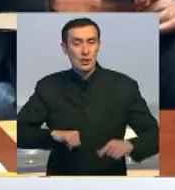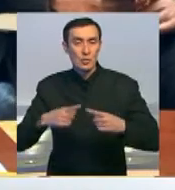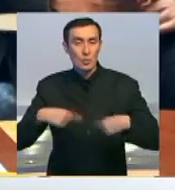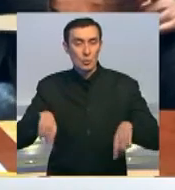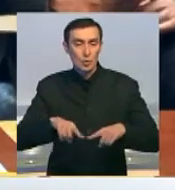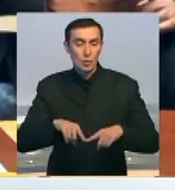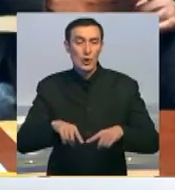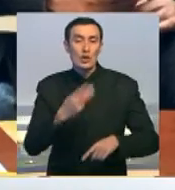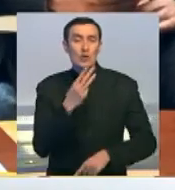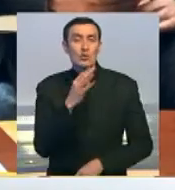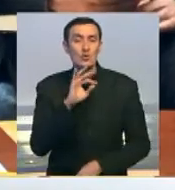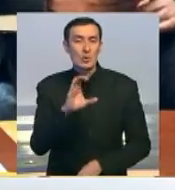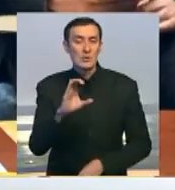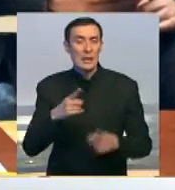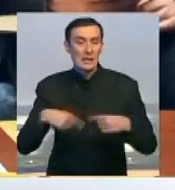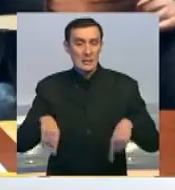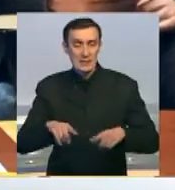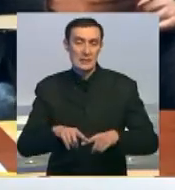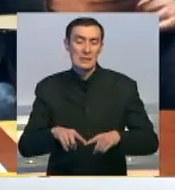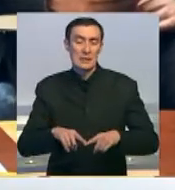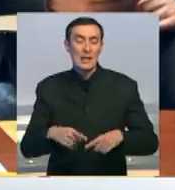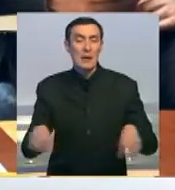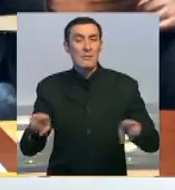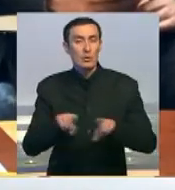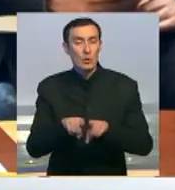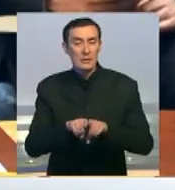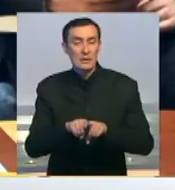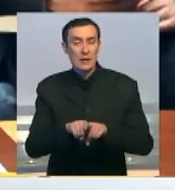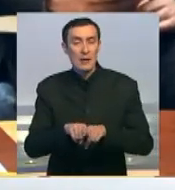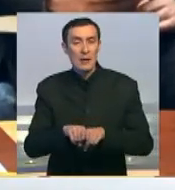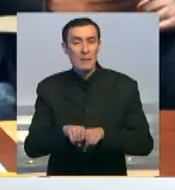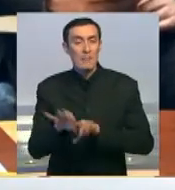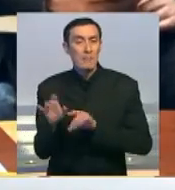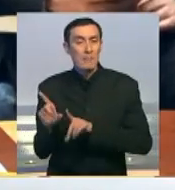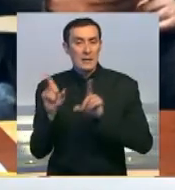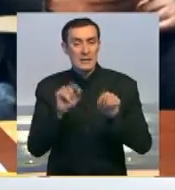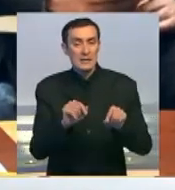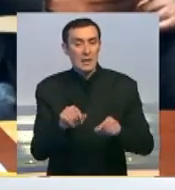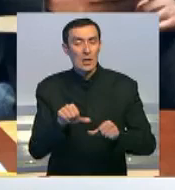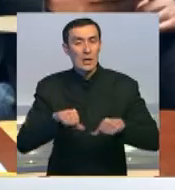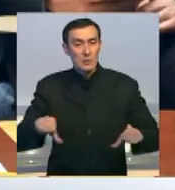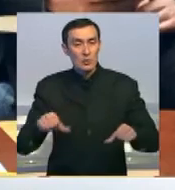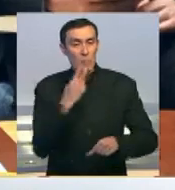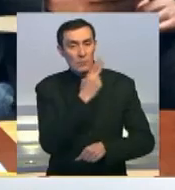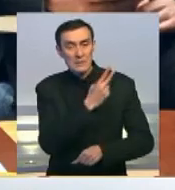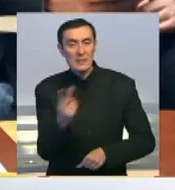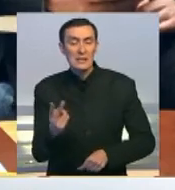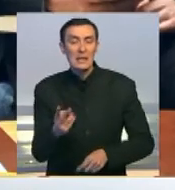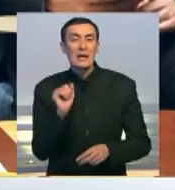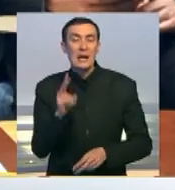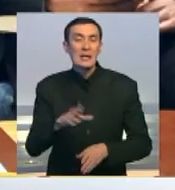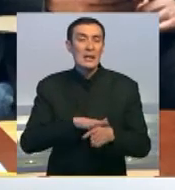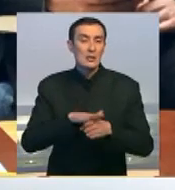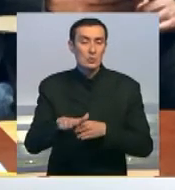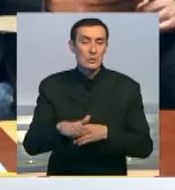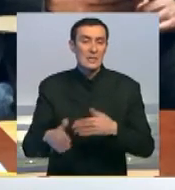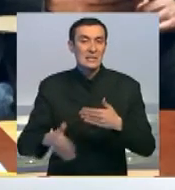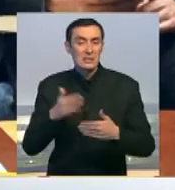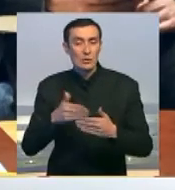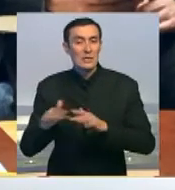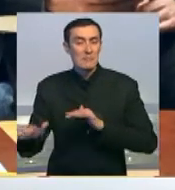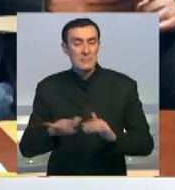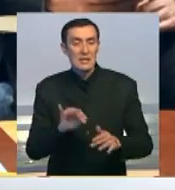структуры Шанхайской организации сотрудничества. Подобные поездки помогают комитету ознакомиться с тем, как идет реализация